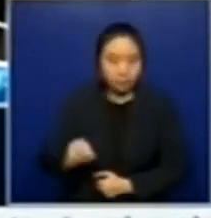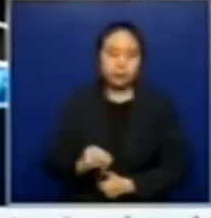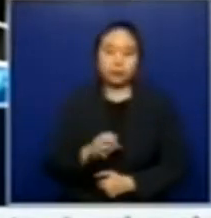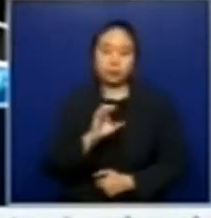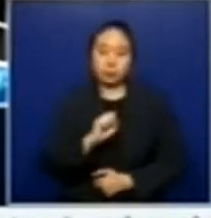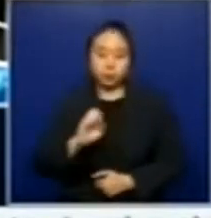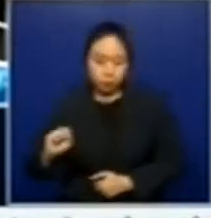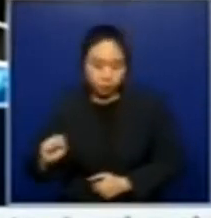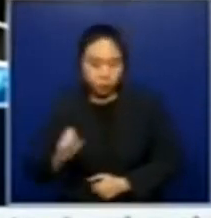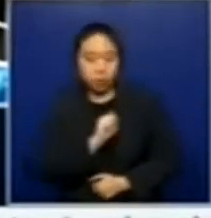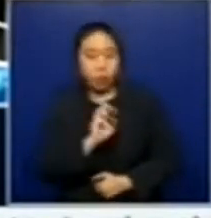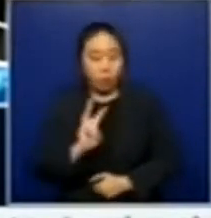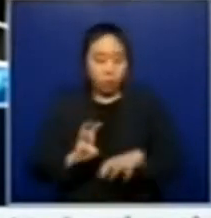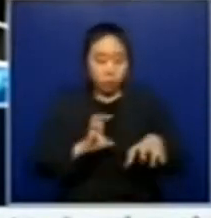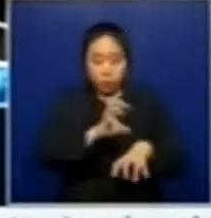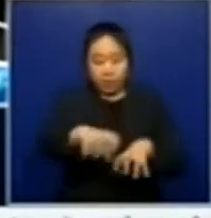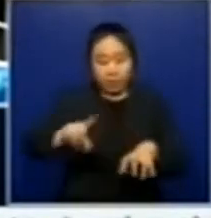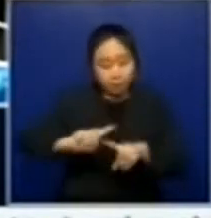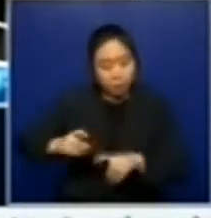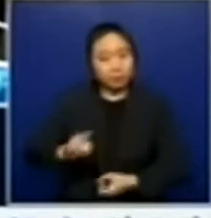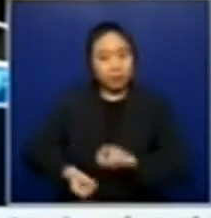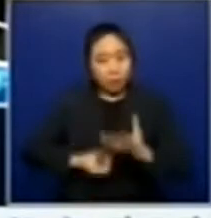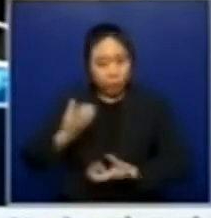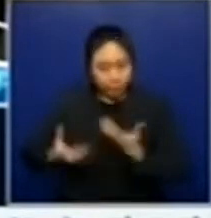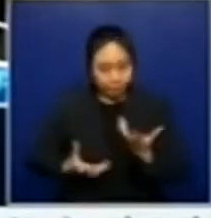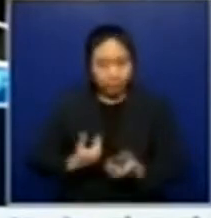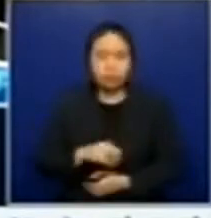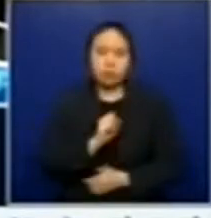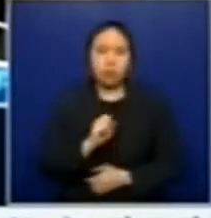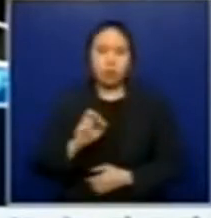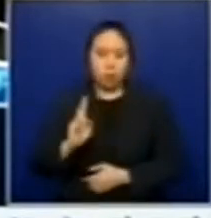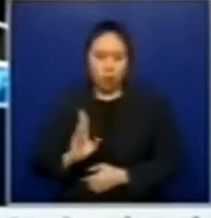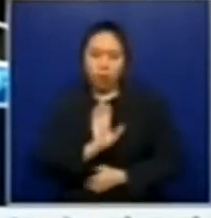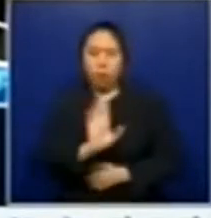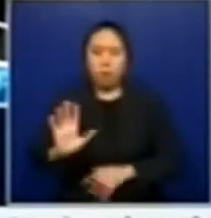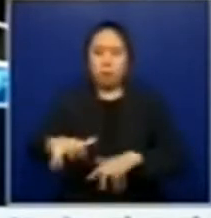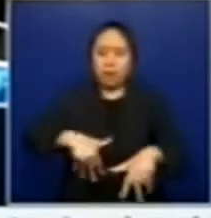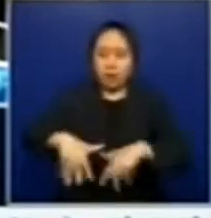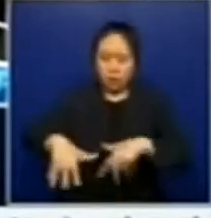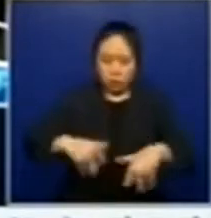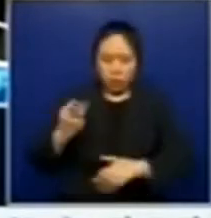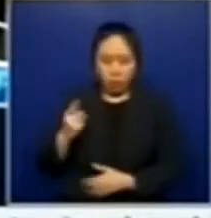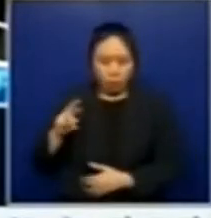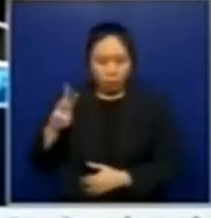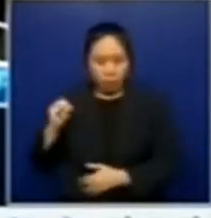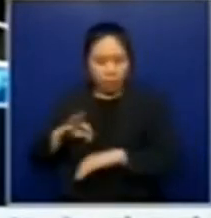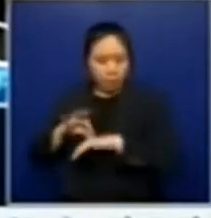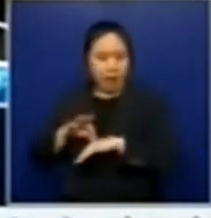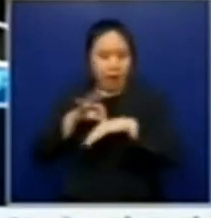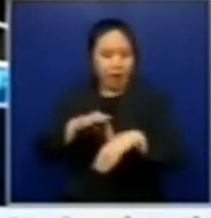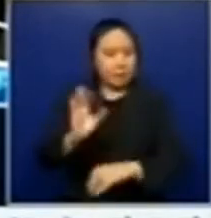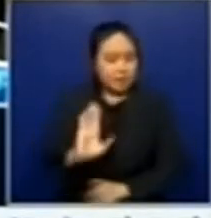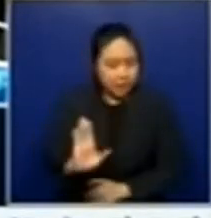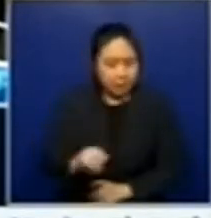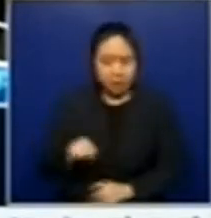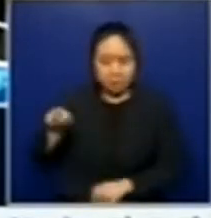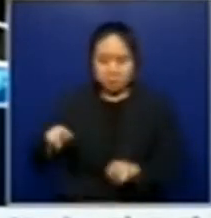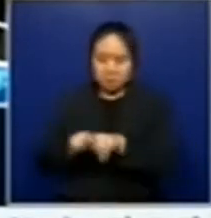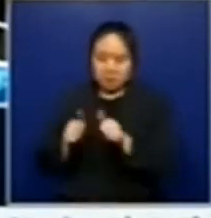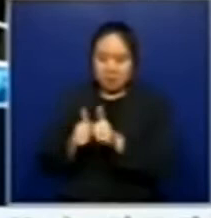แล้วก็หน่วยงานที่เกี่ยวข้องเพื่อแสดงความเห็นท่านประธานครับสสร.มาจากประชาชนครับครม.ไม่ได้แต่งตั้งพวกเขามาและพวกเขาไม่ใช่ลูกน้องท่